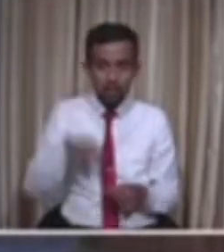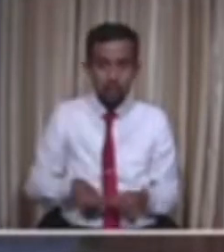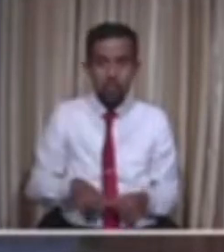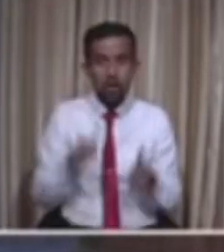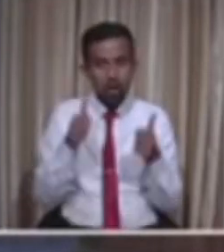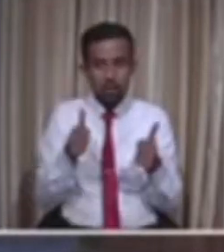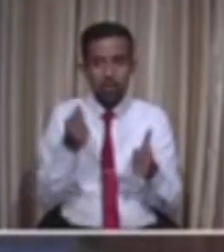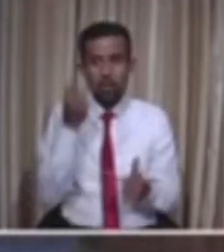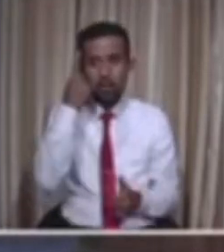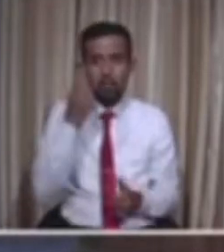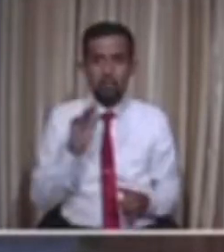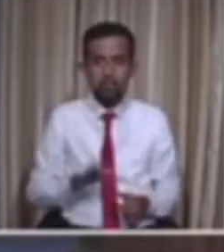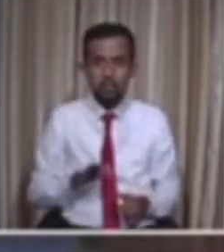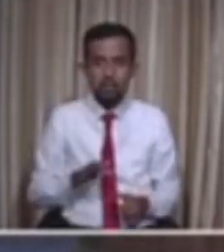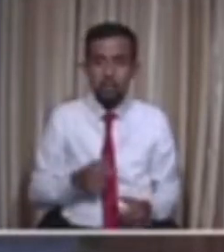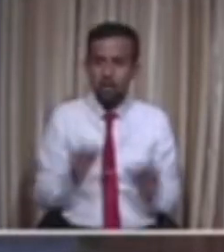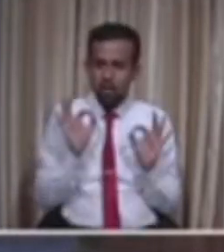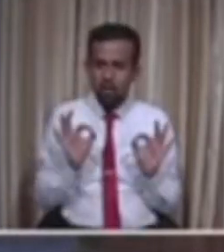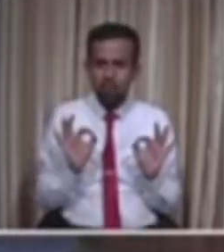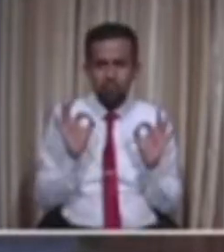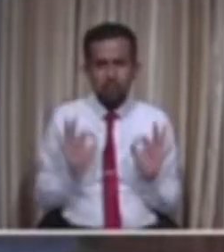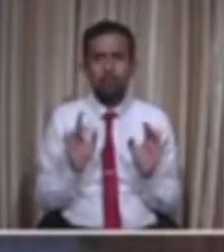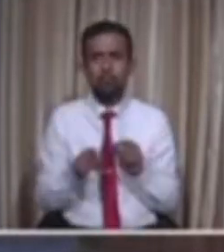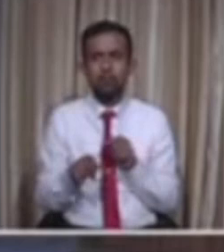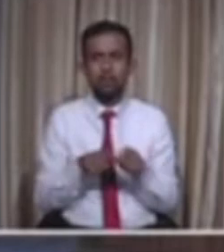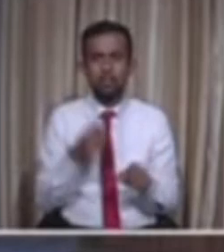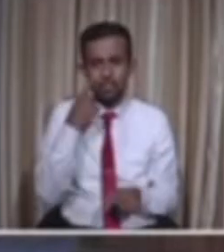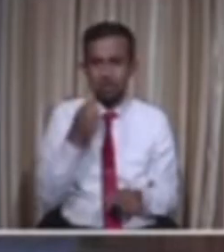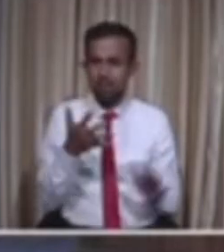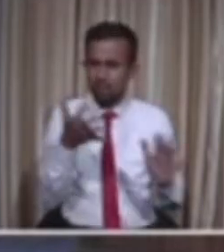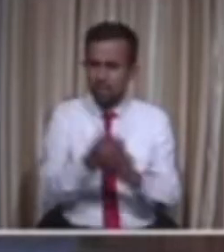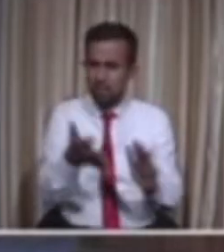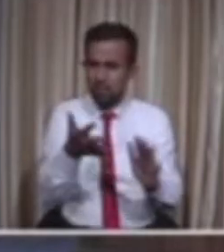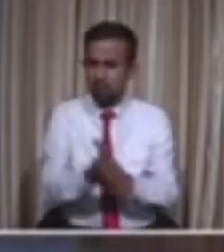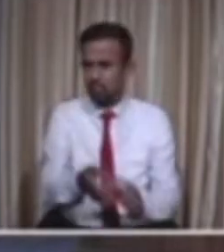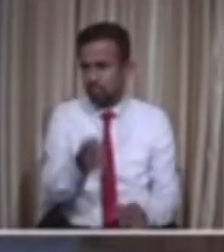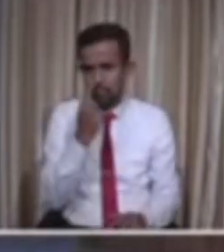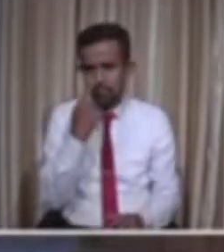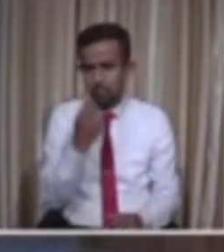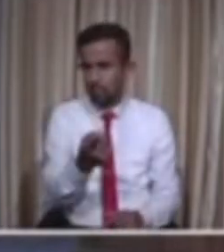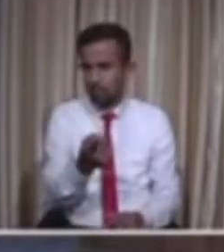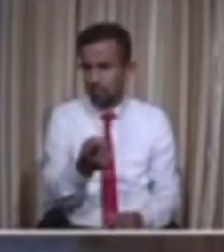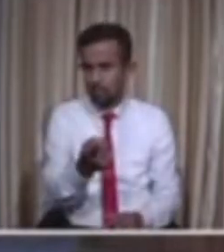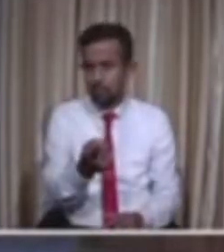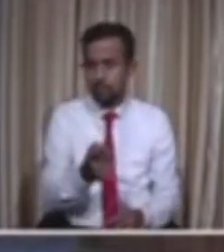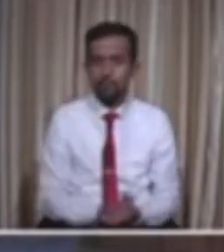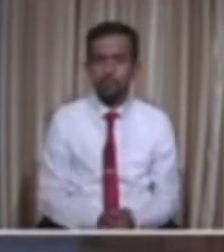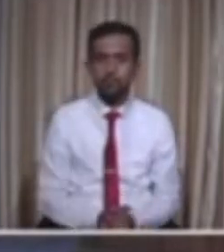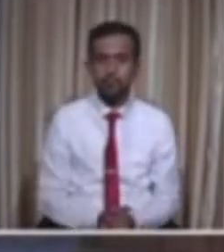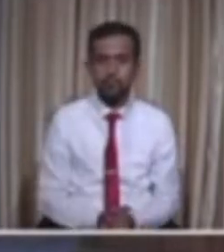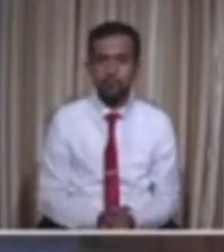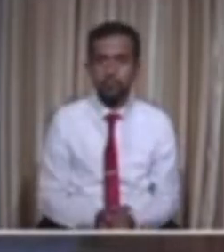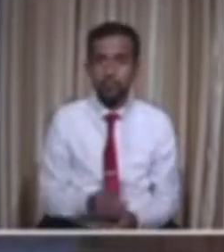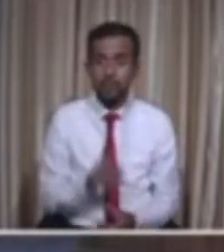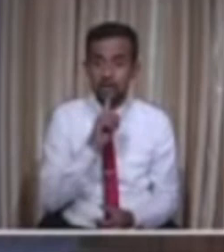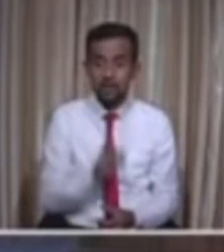අපි සිටගත්තේ. අපි හරිදේ හරි ලෙස දැක්කා, වැරදිලේ වැරදි ලෙස ඒ වෙලාවේ දැක්කා. ඉතින් ඒ නිසා විශේෂයෙන්ම